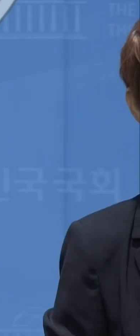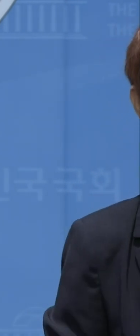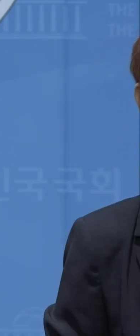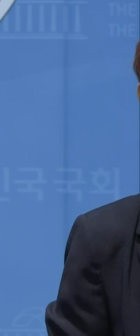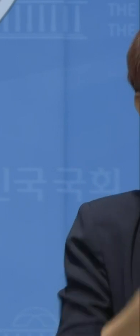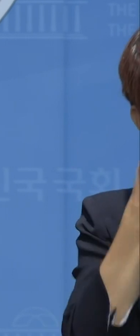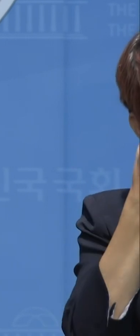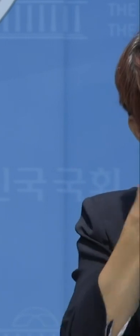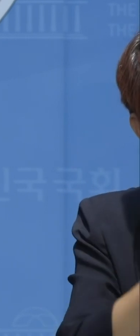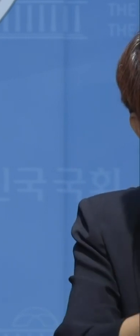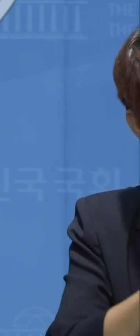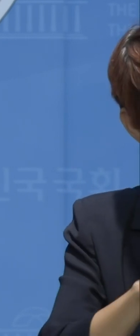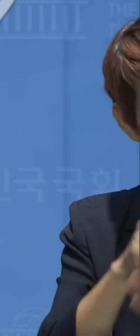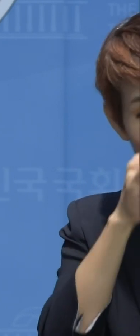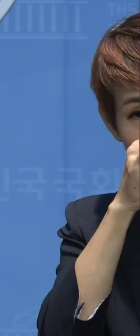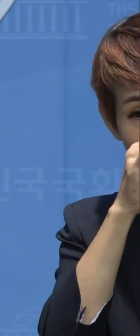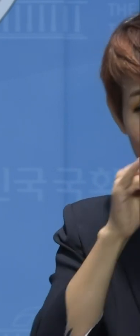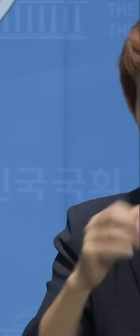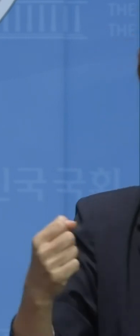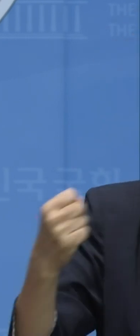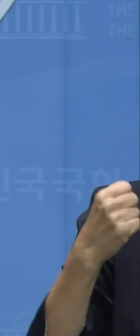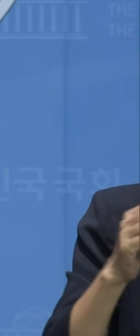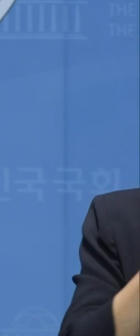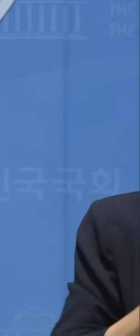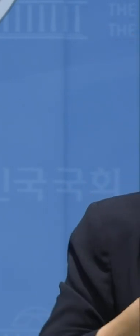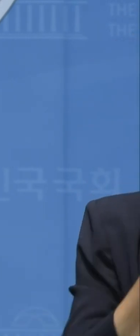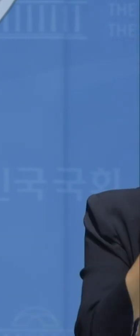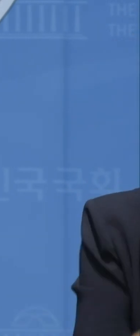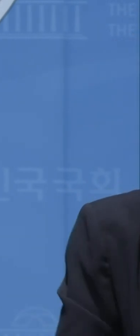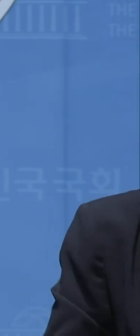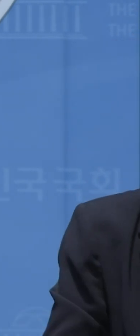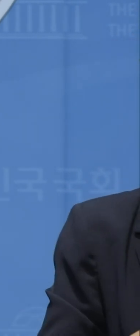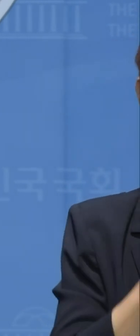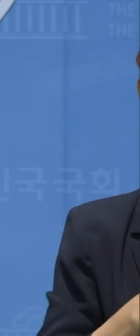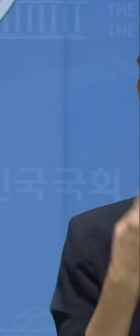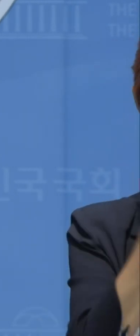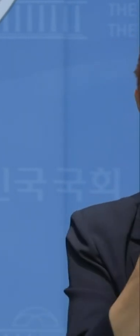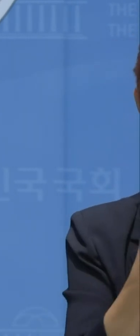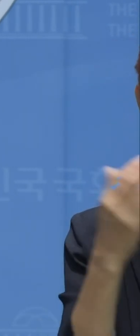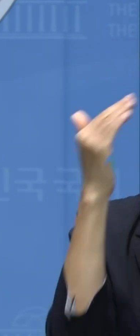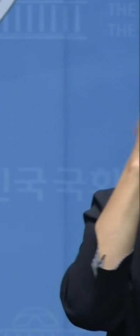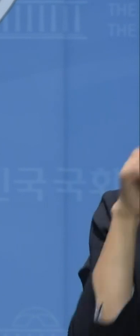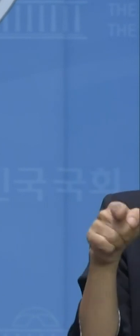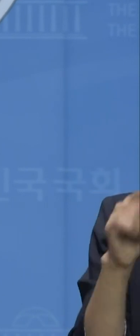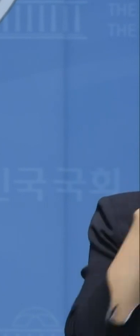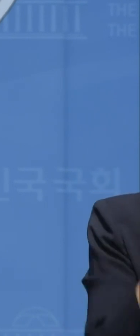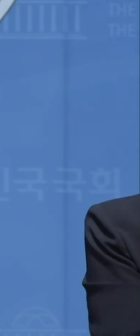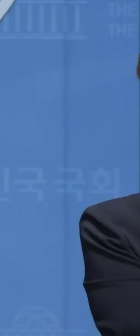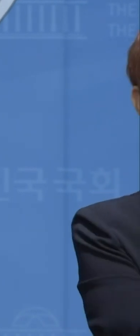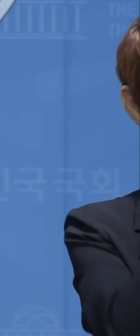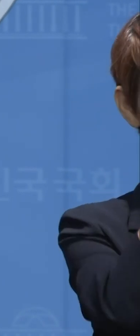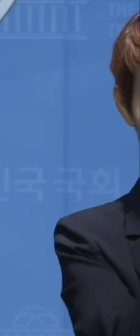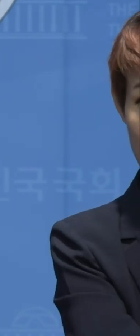의혹 하고 국민의 힘이 속해서 진실규명의 방을 는다면 적으로 김건희 부부의